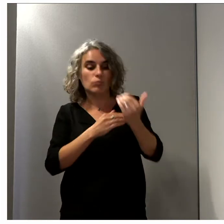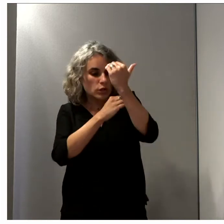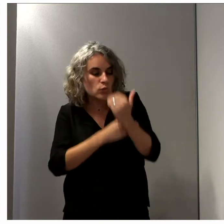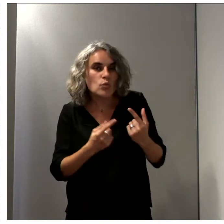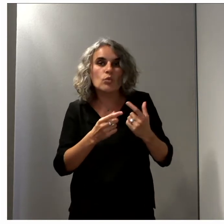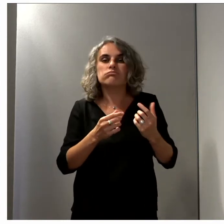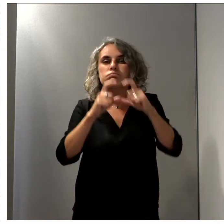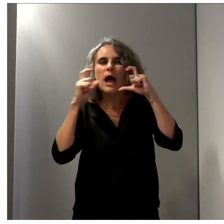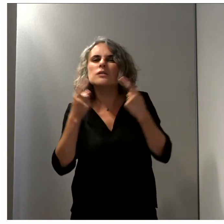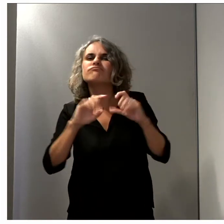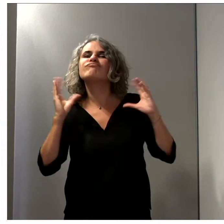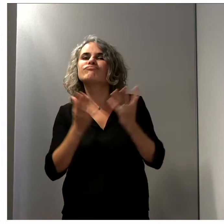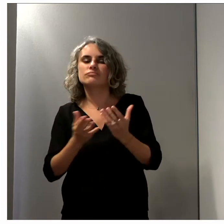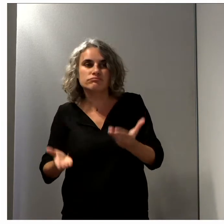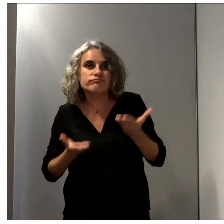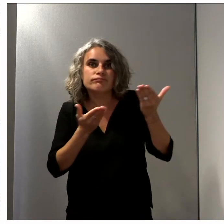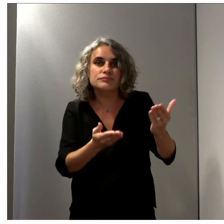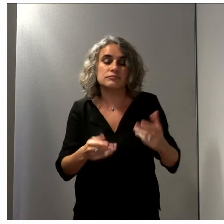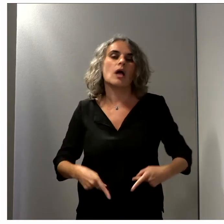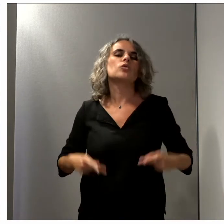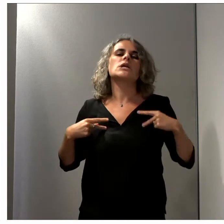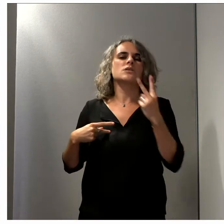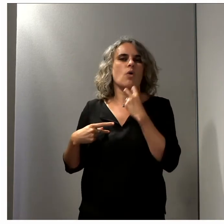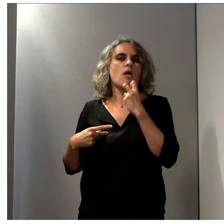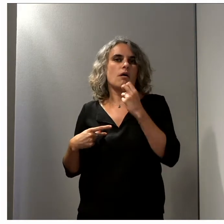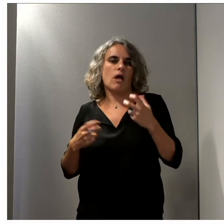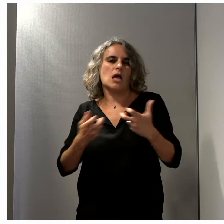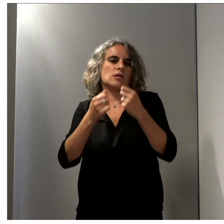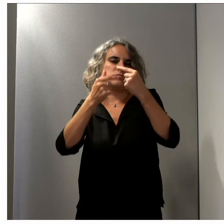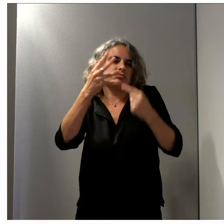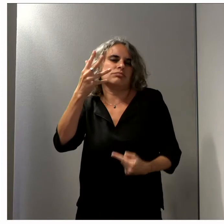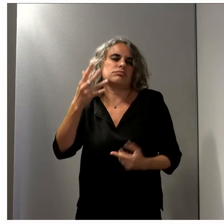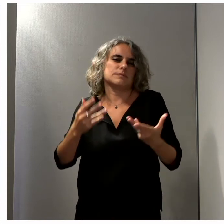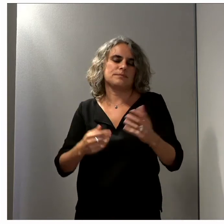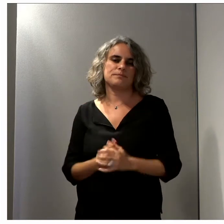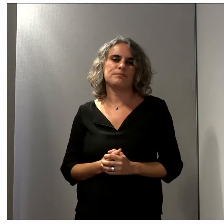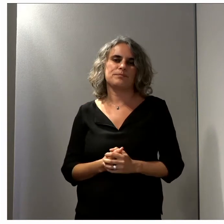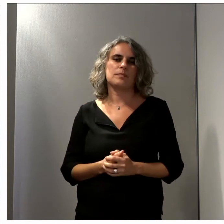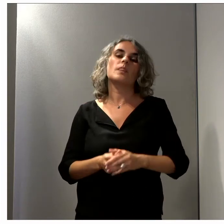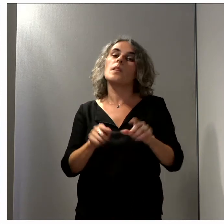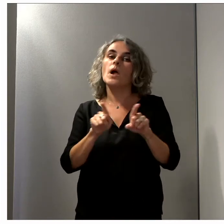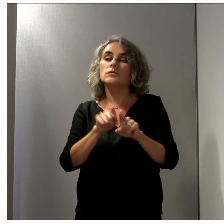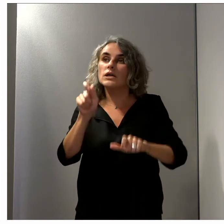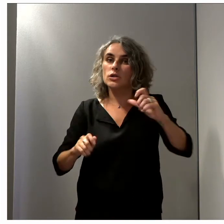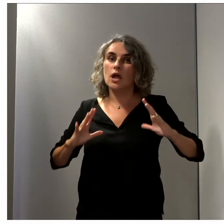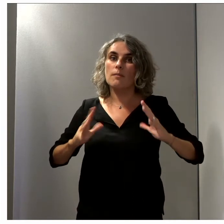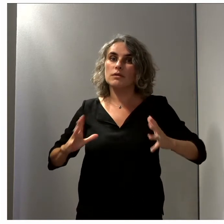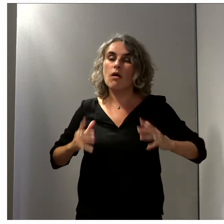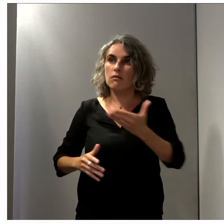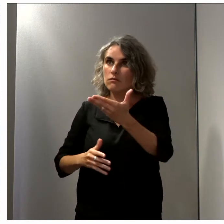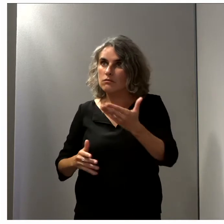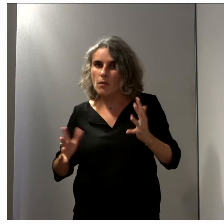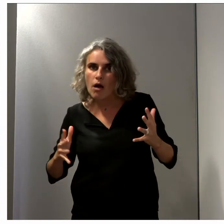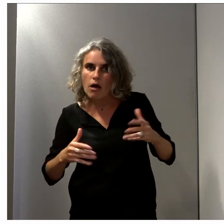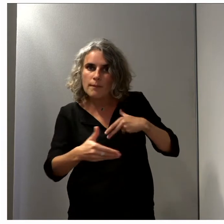eu beaucoup d'exemples qui ont été donnés lors des ateliers citoyens. Et enfin, on a parlé de comment structurer la participation des bénévoles. Alors,